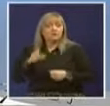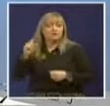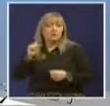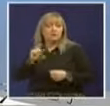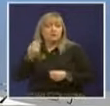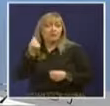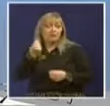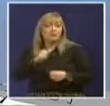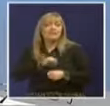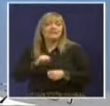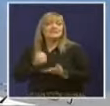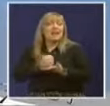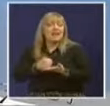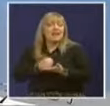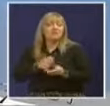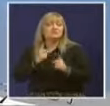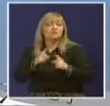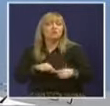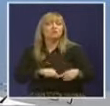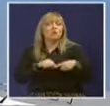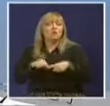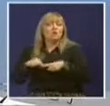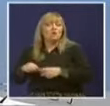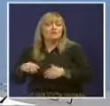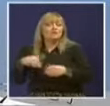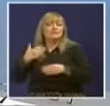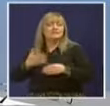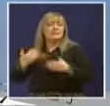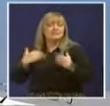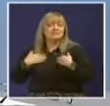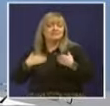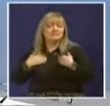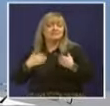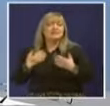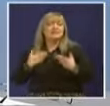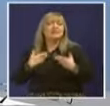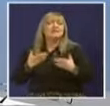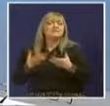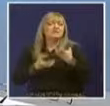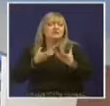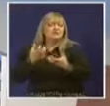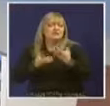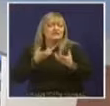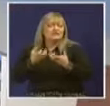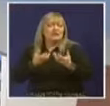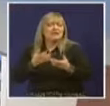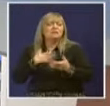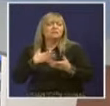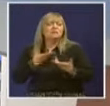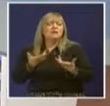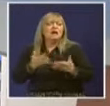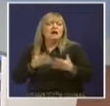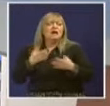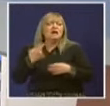за лекарства и други неща, които пък водят след себе си, защото при изгарянето има диоксини, фурани и други токсични материали, които водят